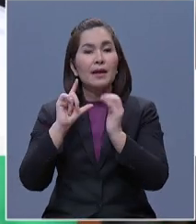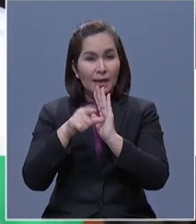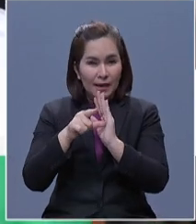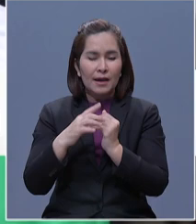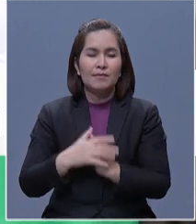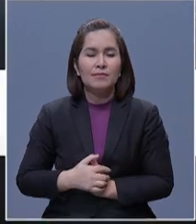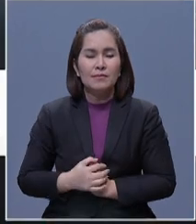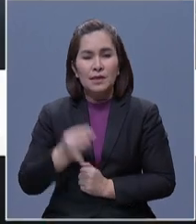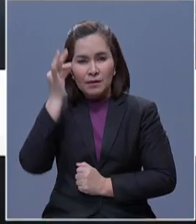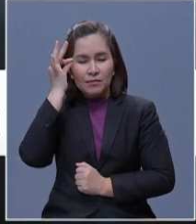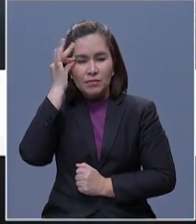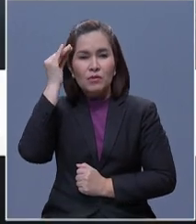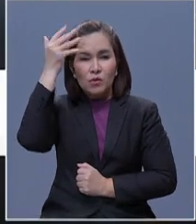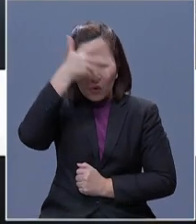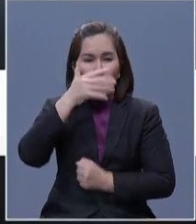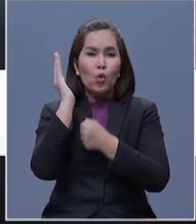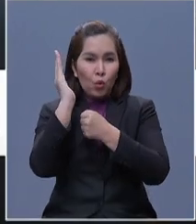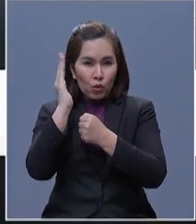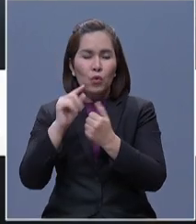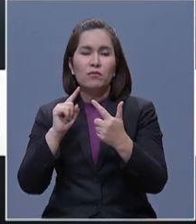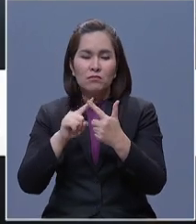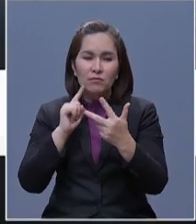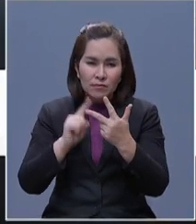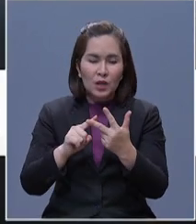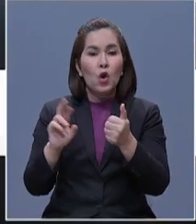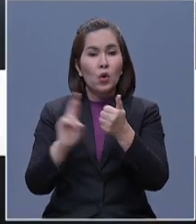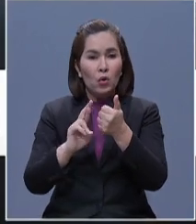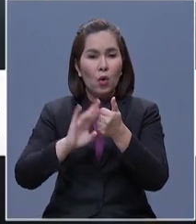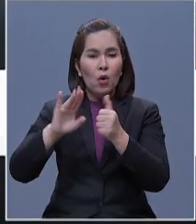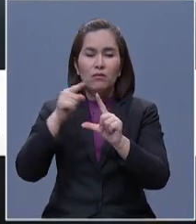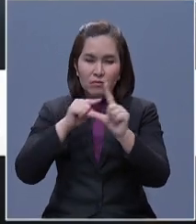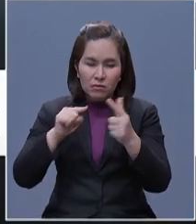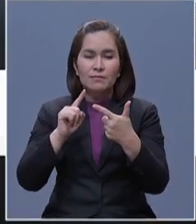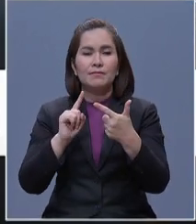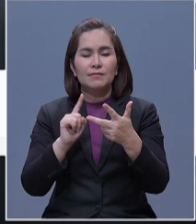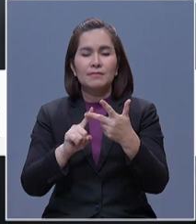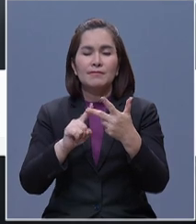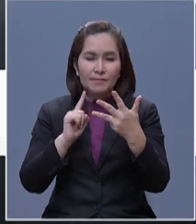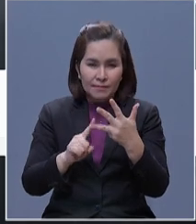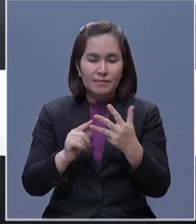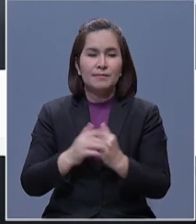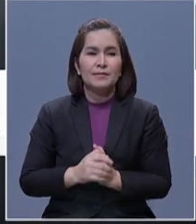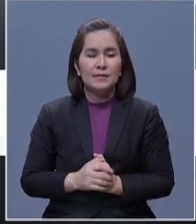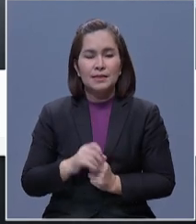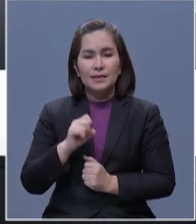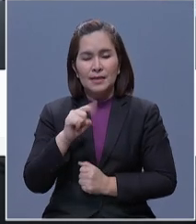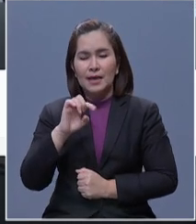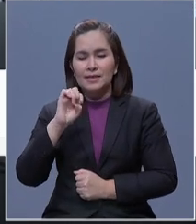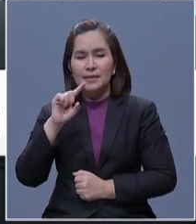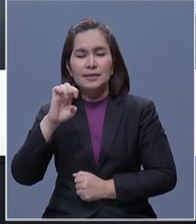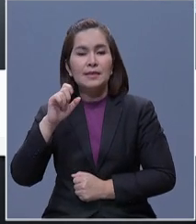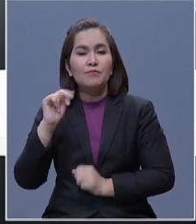ศิลป์โฆษกพรรคก้าวไกลคุณณัฐวุฒิบัวประทุมรองหัวหน้าพรรคก้าวไกลแล้วก็คุณสสินันท์ธรร